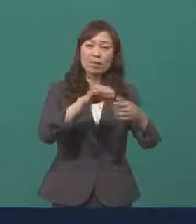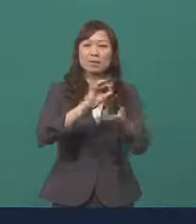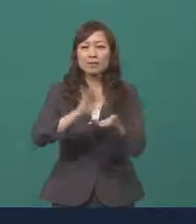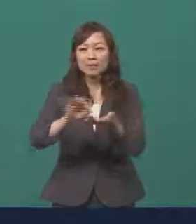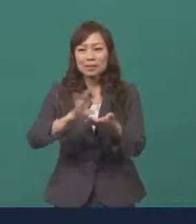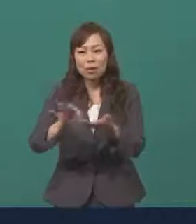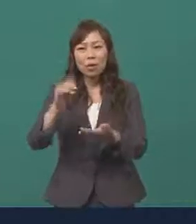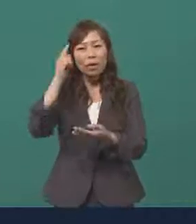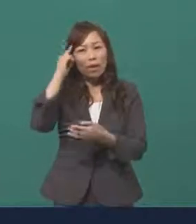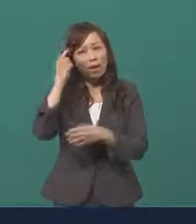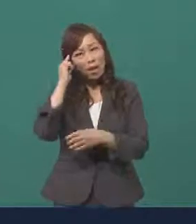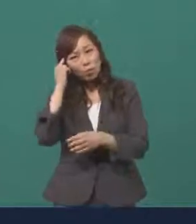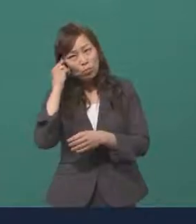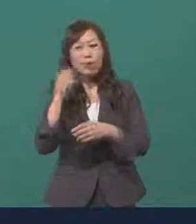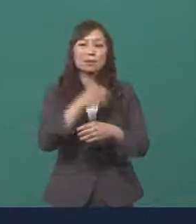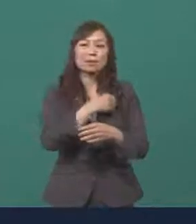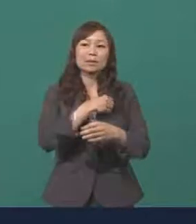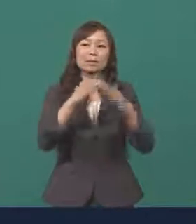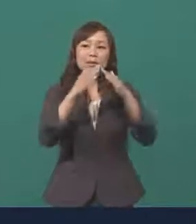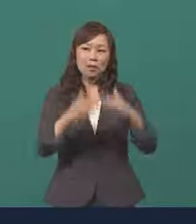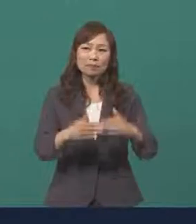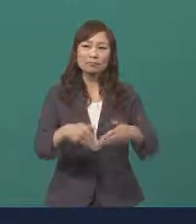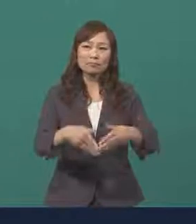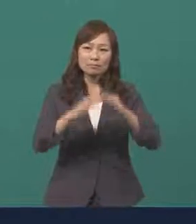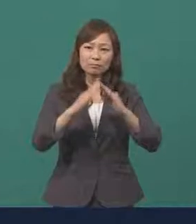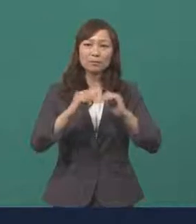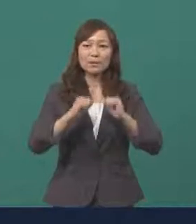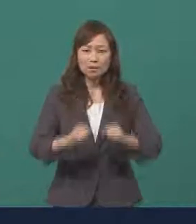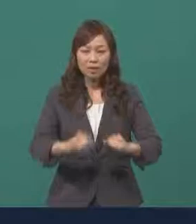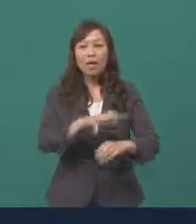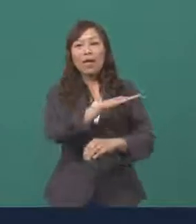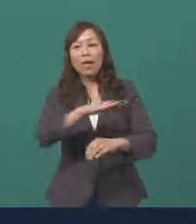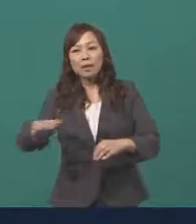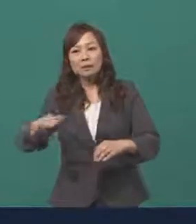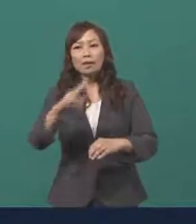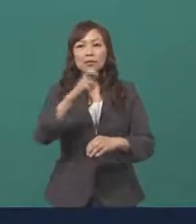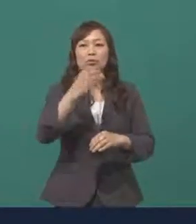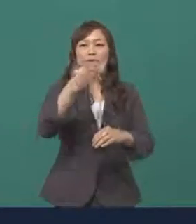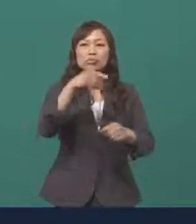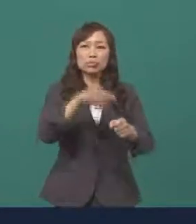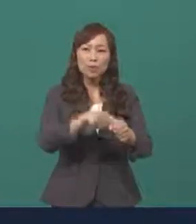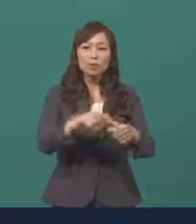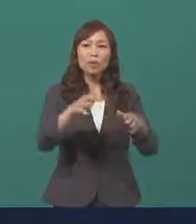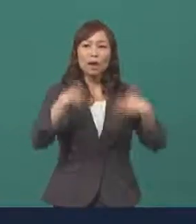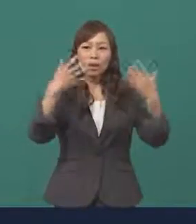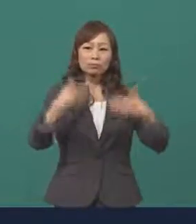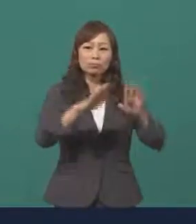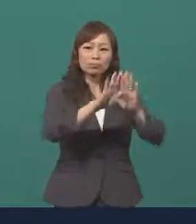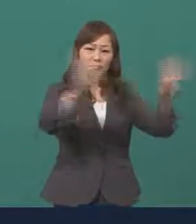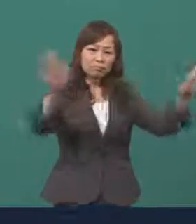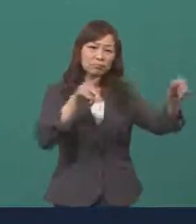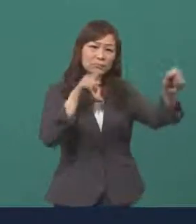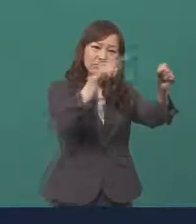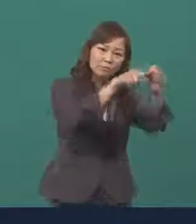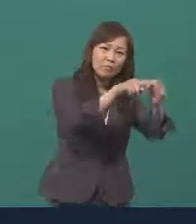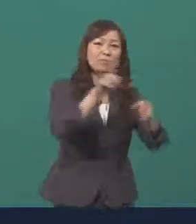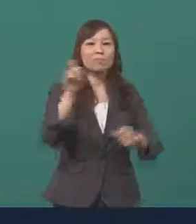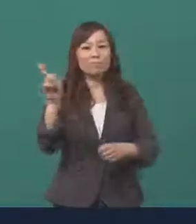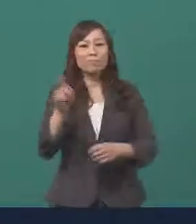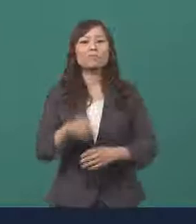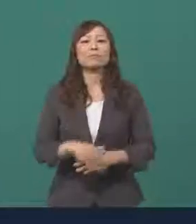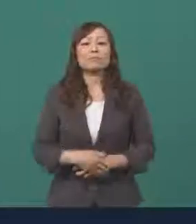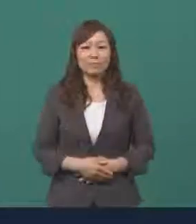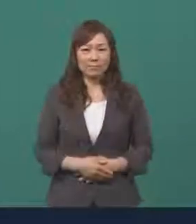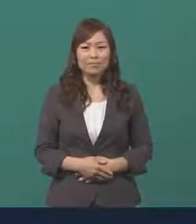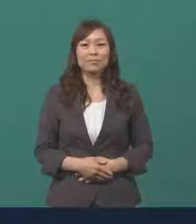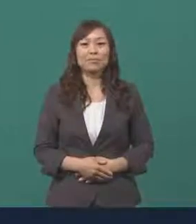ジ利活用方策検討委員会を設置して、平成29年春までには供用を開始したい考